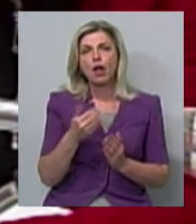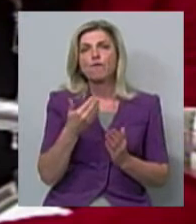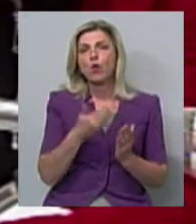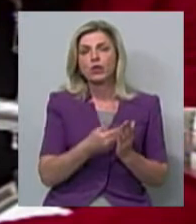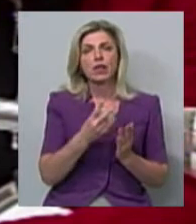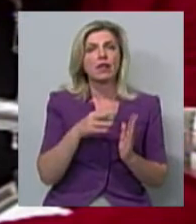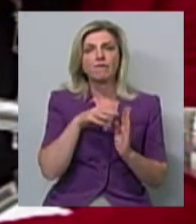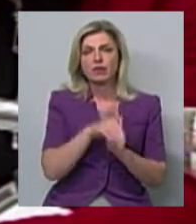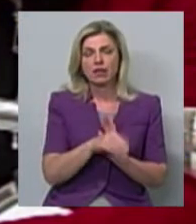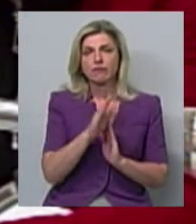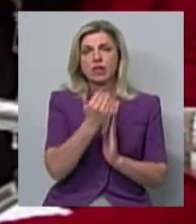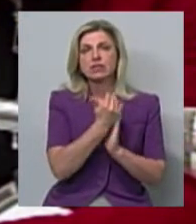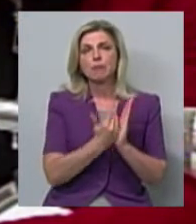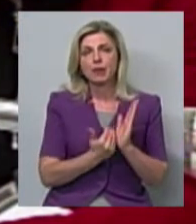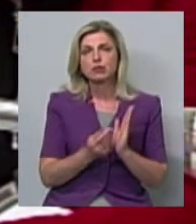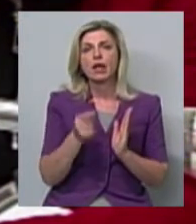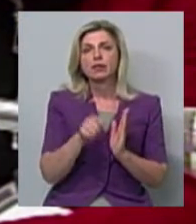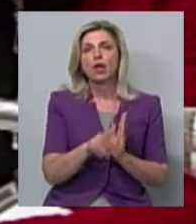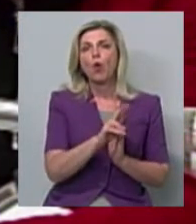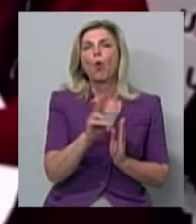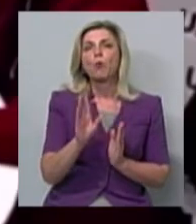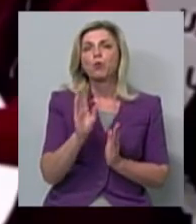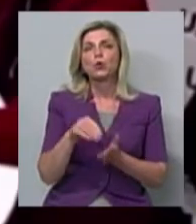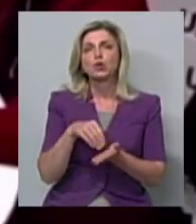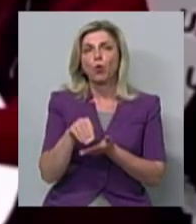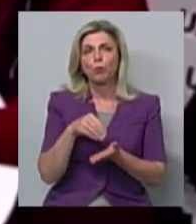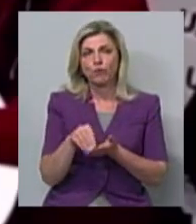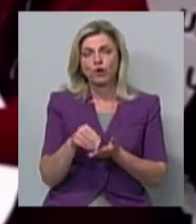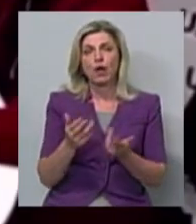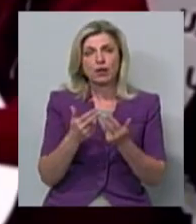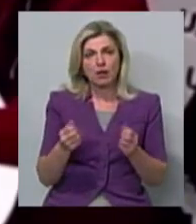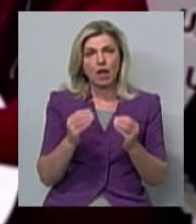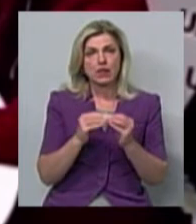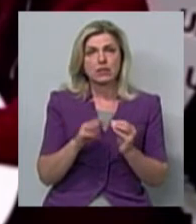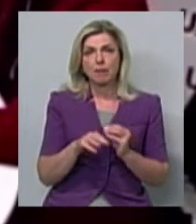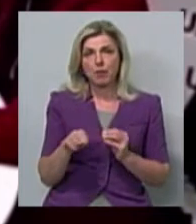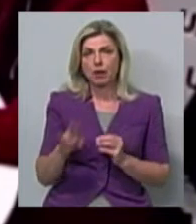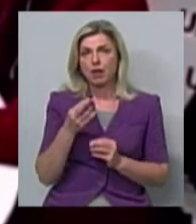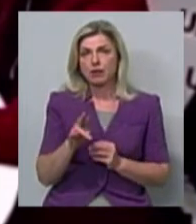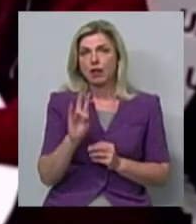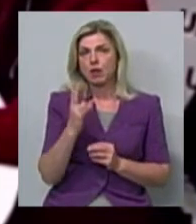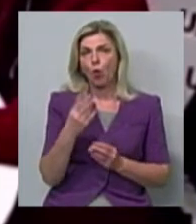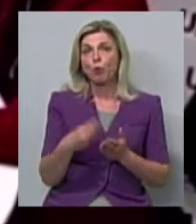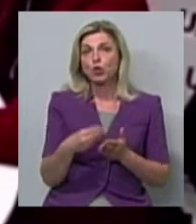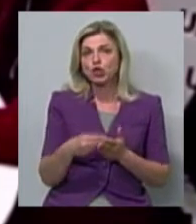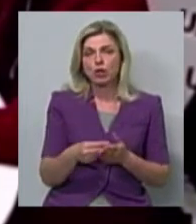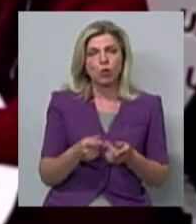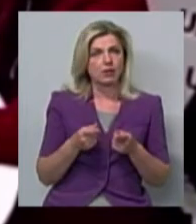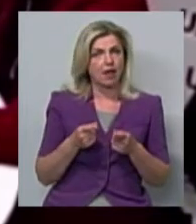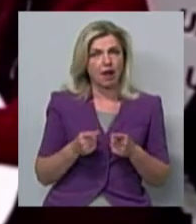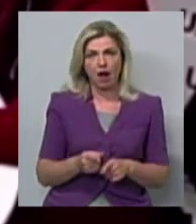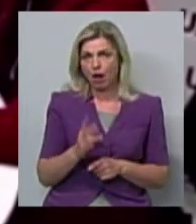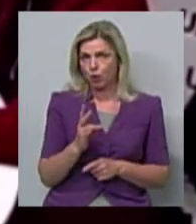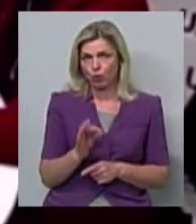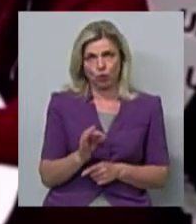внесені у список тих, кому будуть закуповувати. Звичайно, це 10 мільйонів для миколаївського бюджету нереально.